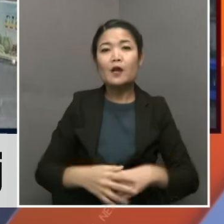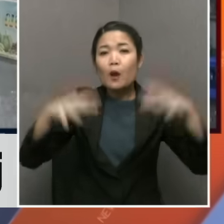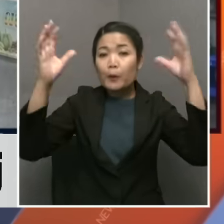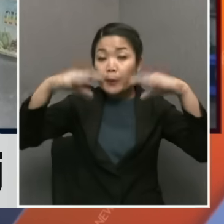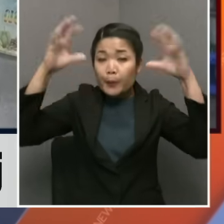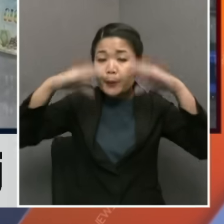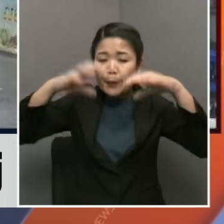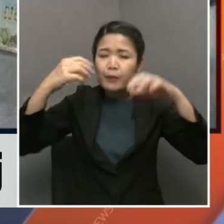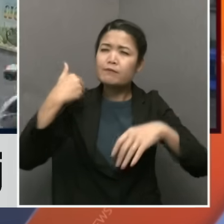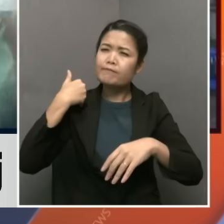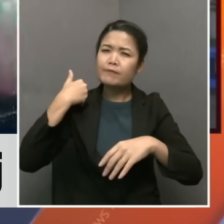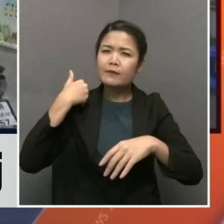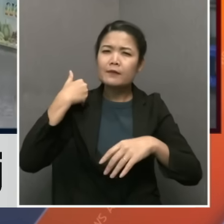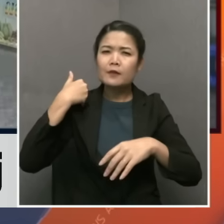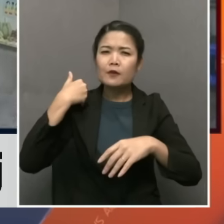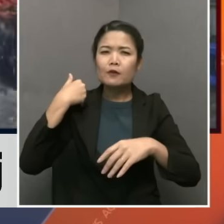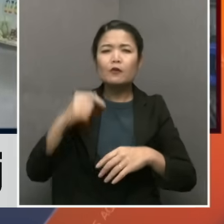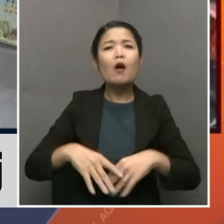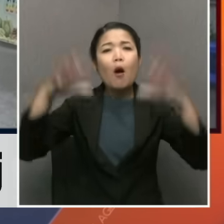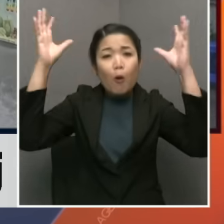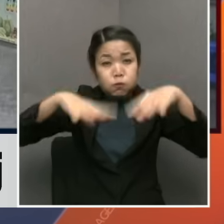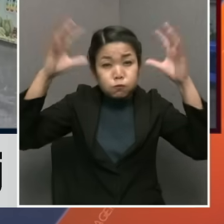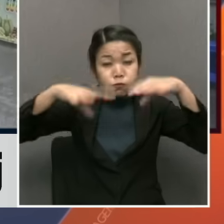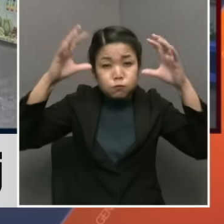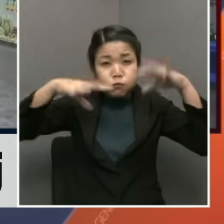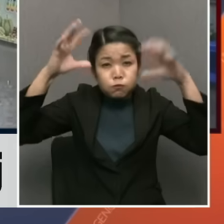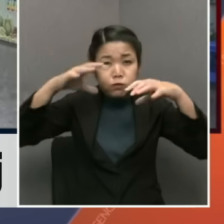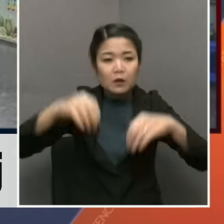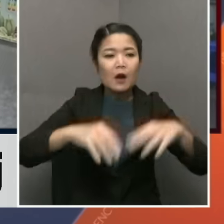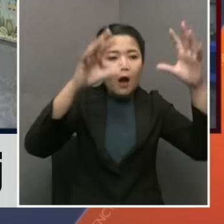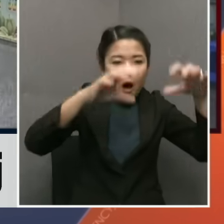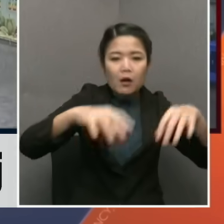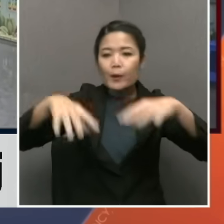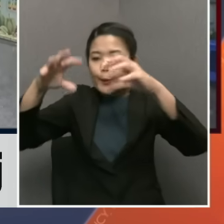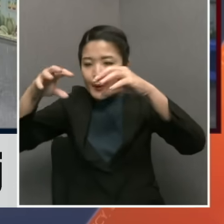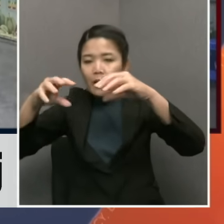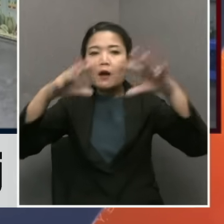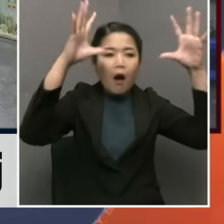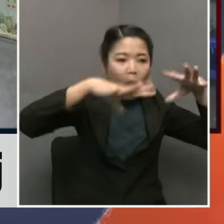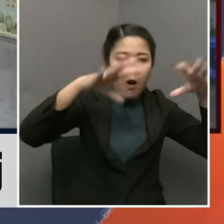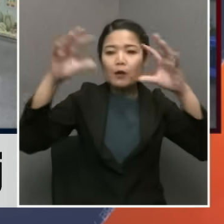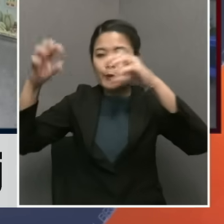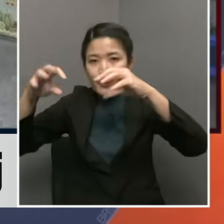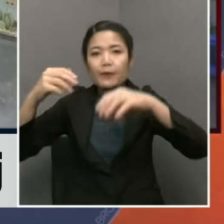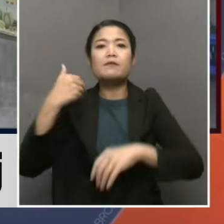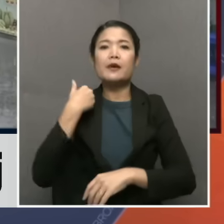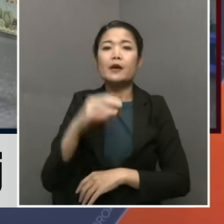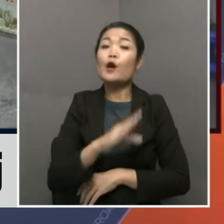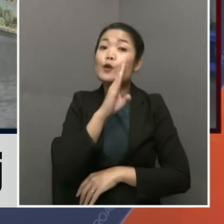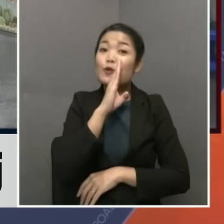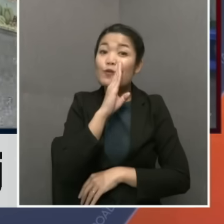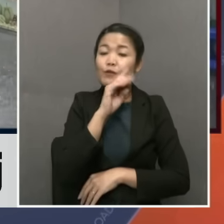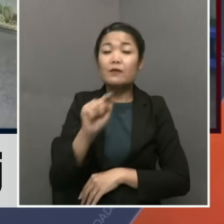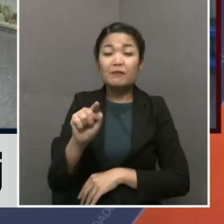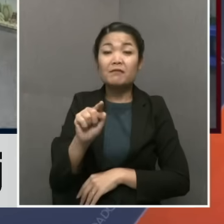เรียกว่าจริงๆก็เป็นสภาพเอนินโญนะฮะตกหนักแต่ตกเป็นหย่อมๆในพื้นที่เล็กๆครับนะฮะแต่ว่าถ้าหากว่าไปตก